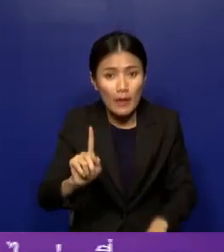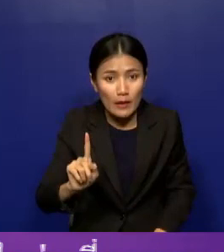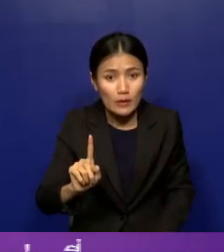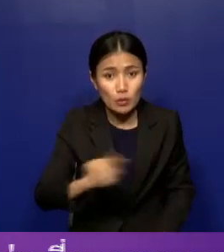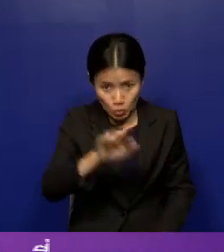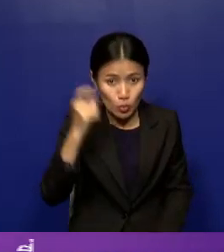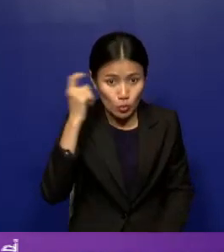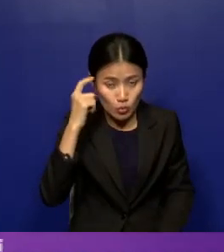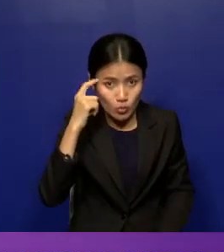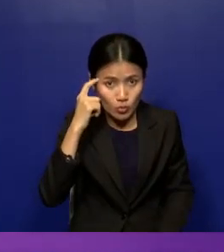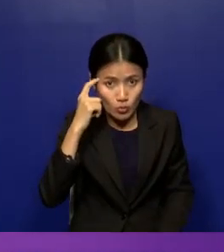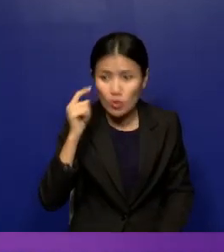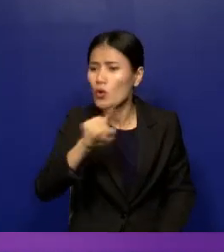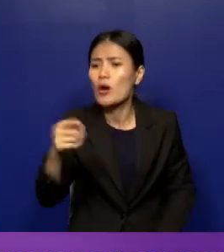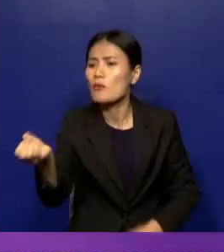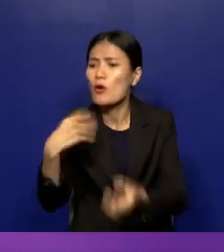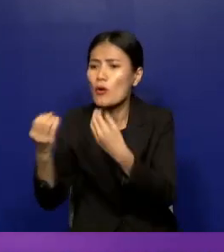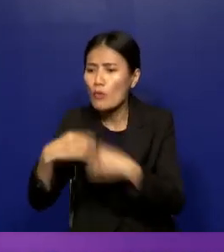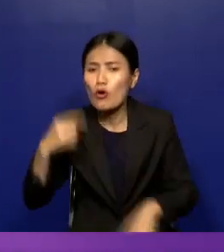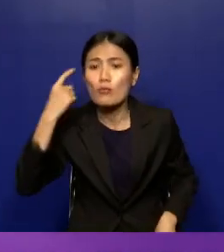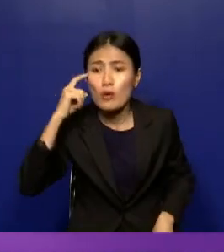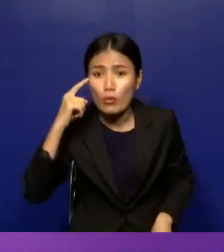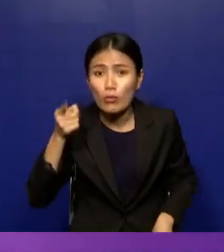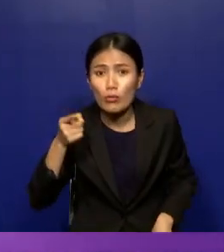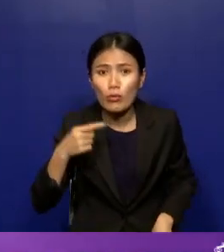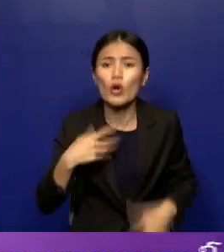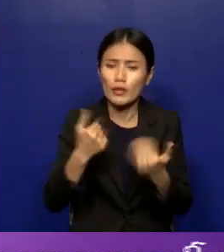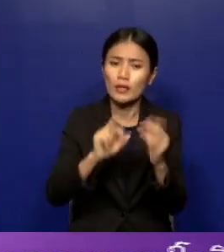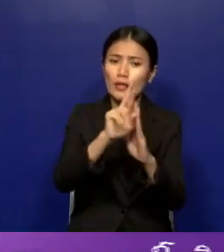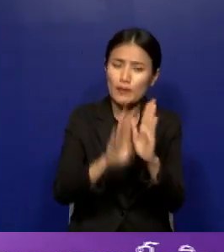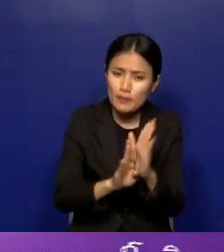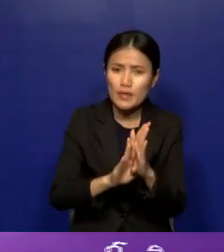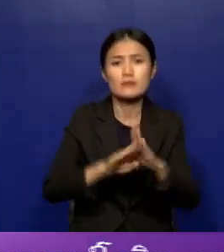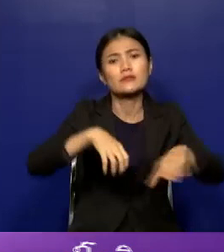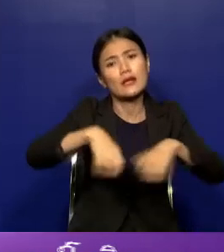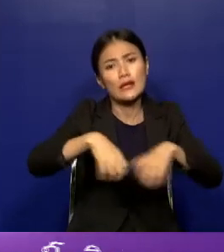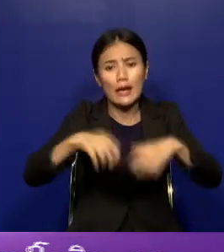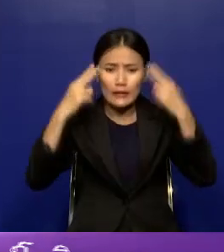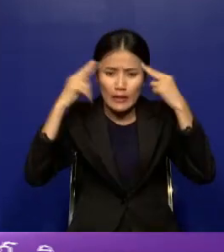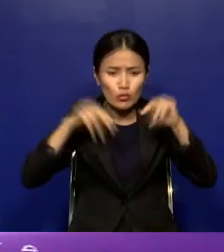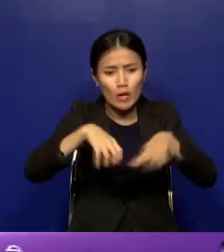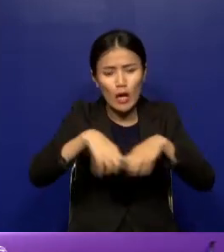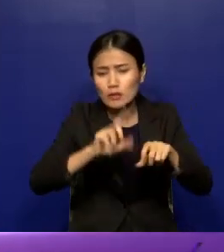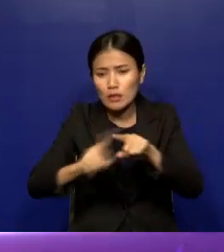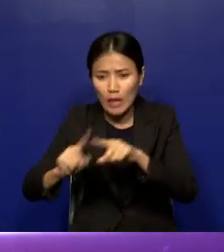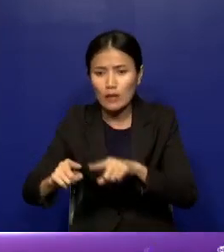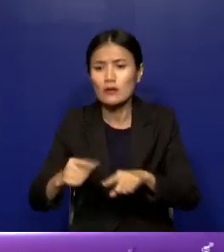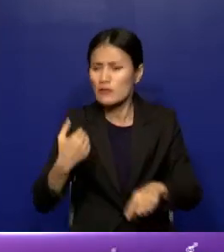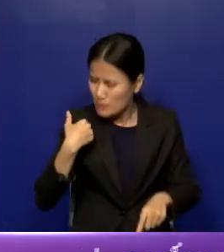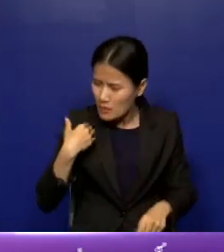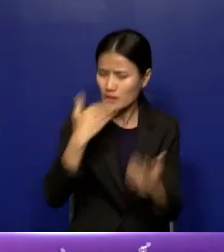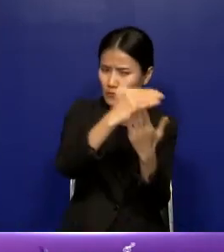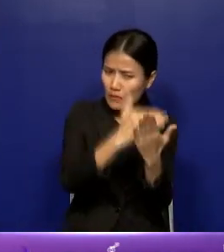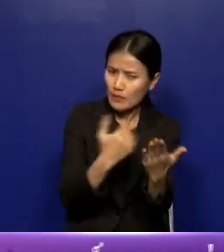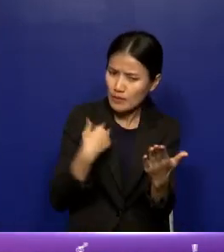ท่านก็ไม่รู้ว่าต้องทํางานอย่างไรถ้าเราไปเปิดระเบียบบริหารราชการแผ่นดินนะครับรัฐมนตรีมีอํานาจตรงไหนทําอะไรได้บ้างนะต้องตามระเบียบอะ